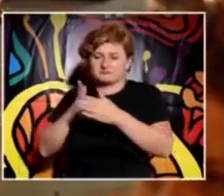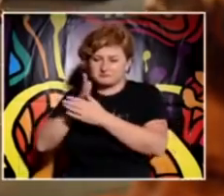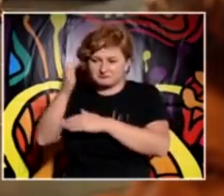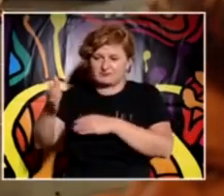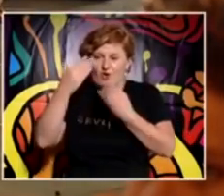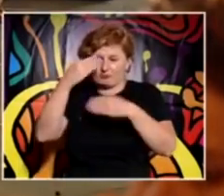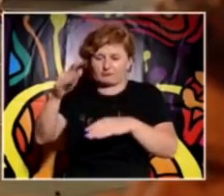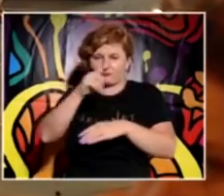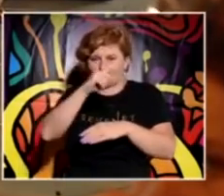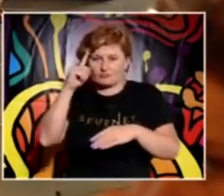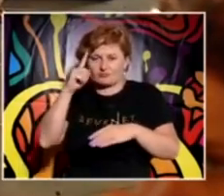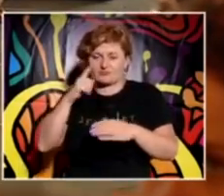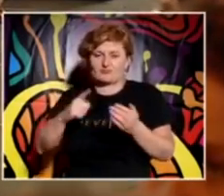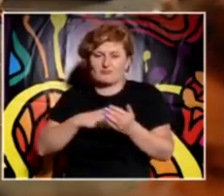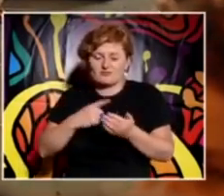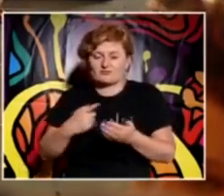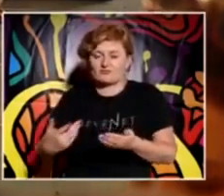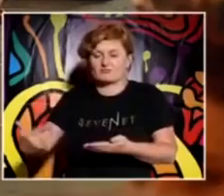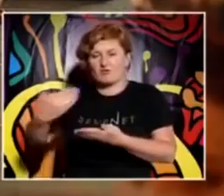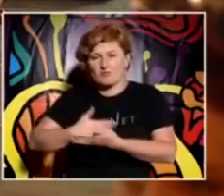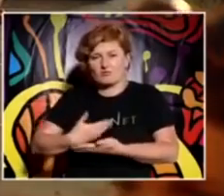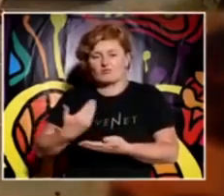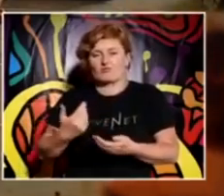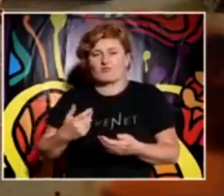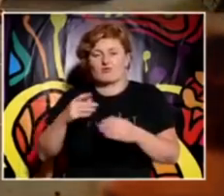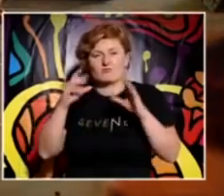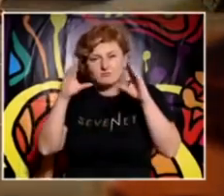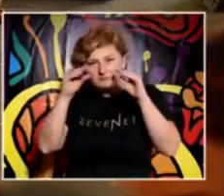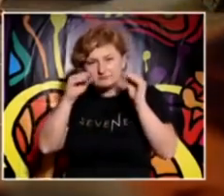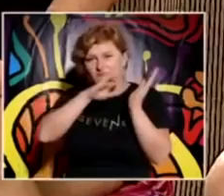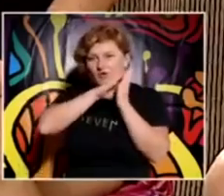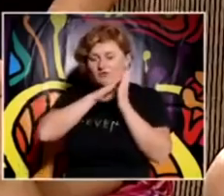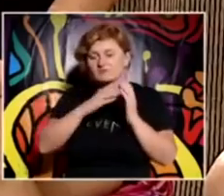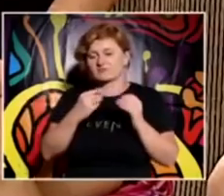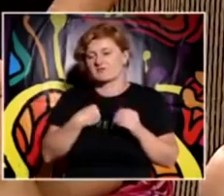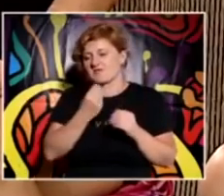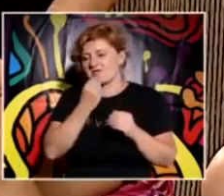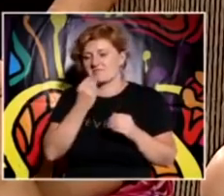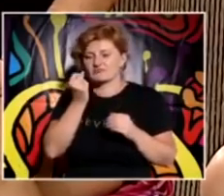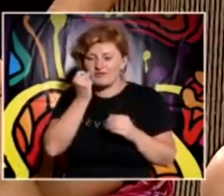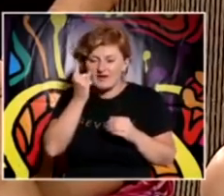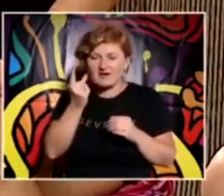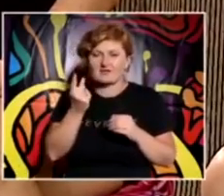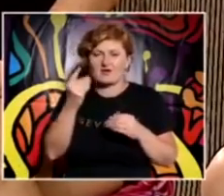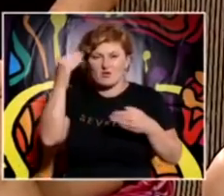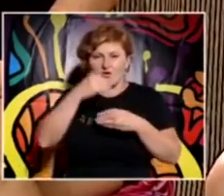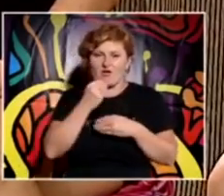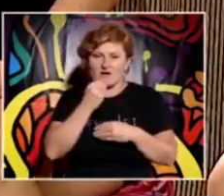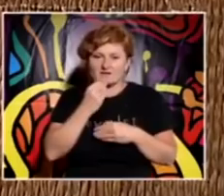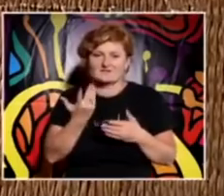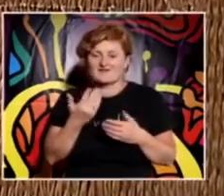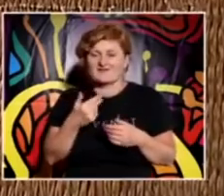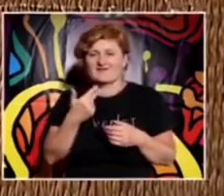chatę. Bardzo często proponują mi nocleg, no i wtedy jem kolację, śniadanko mam. Oczywiście nie polecam